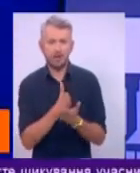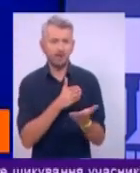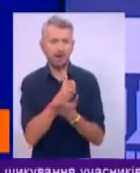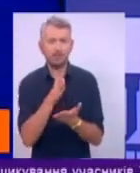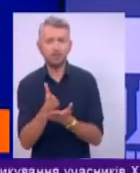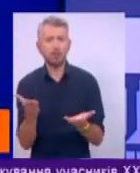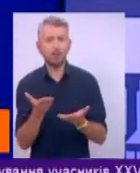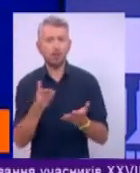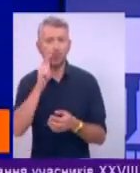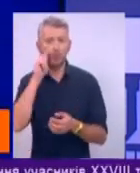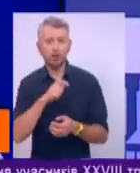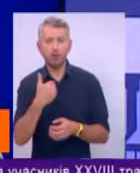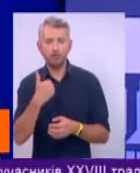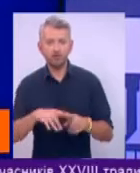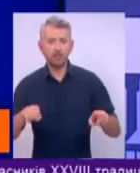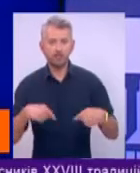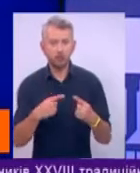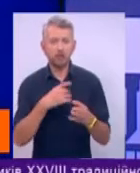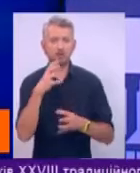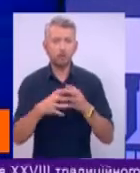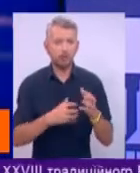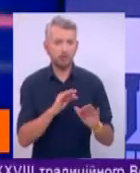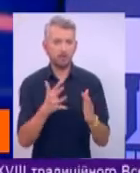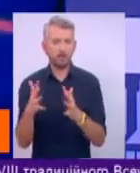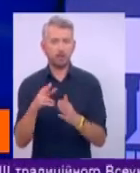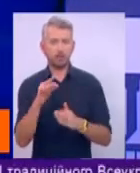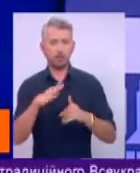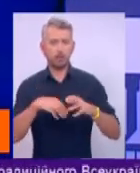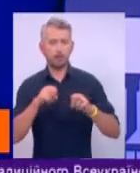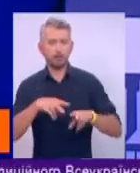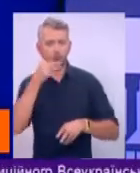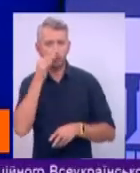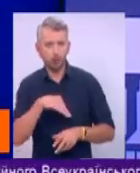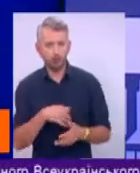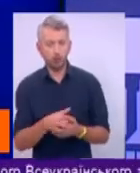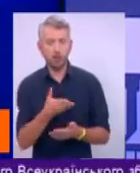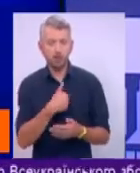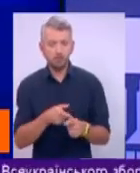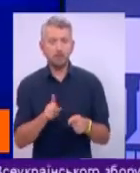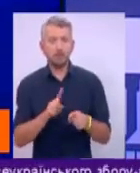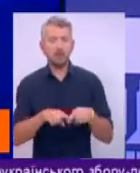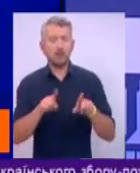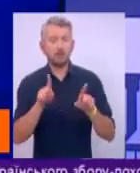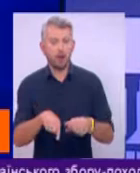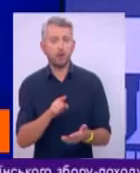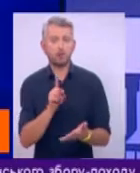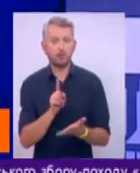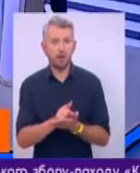яких насправді Україна вже створює світові прецеденти по професійному досвіду. І ми це також